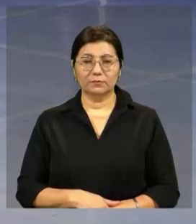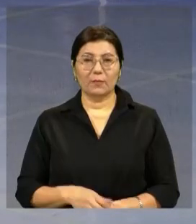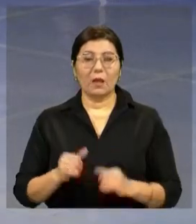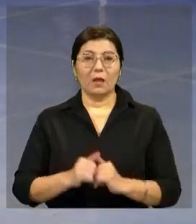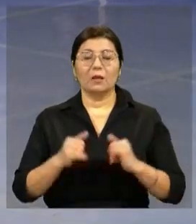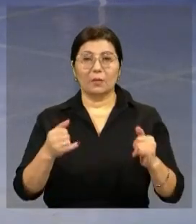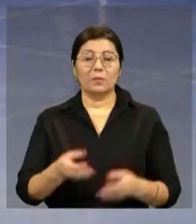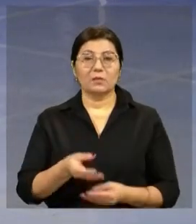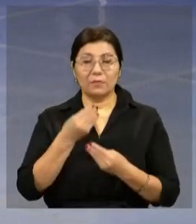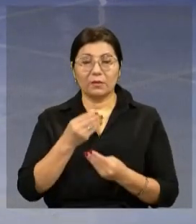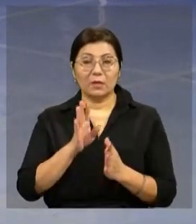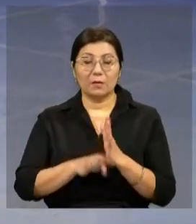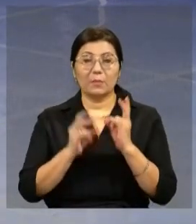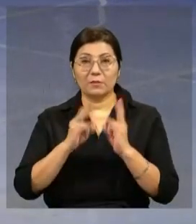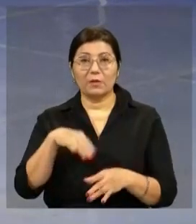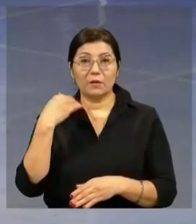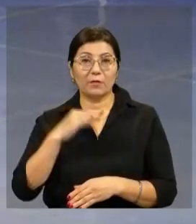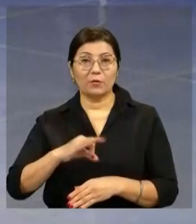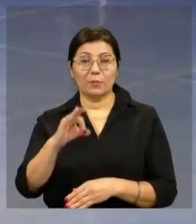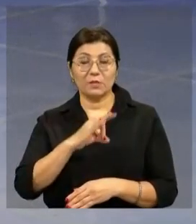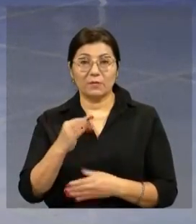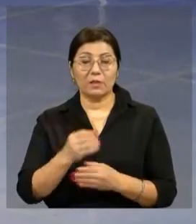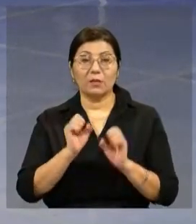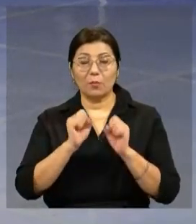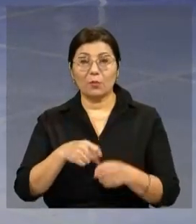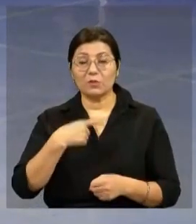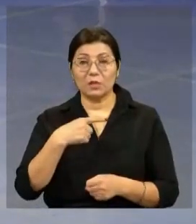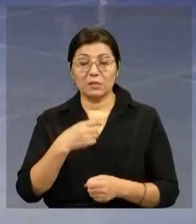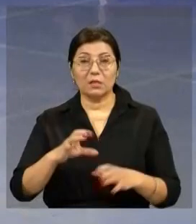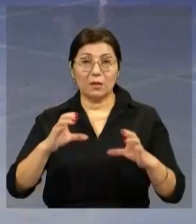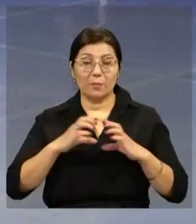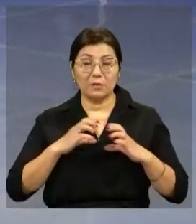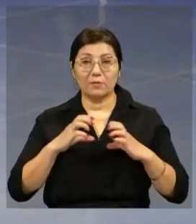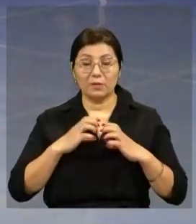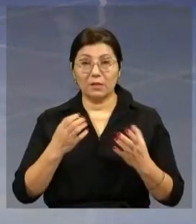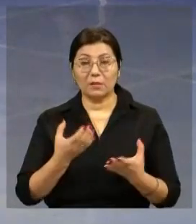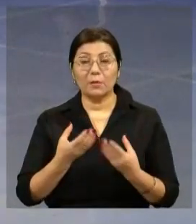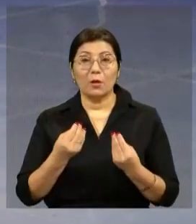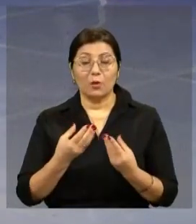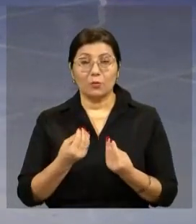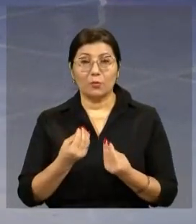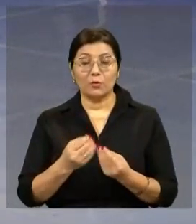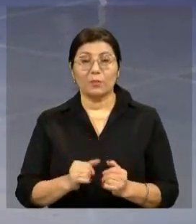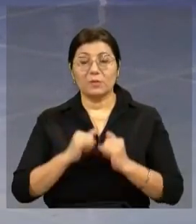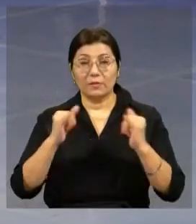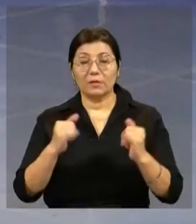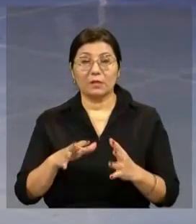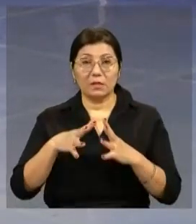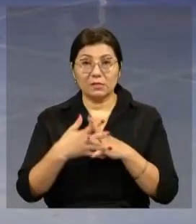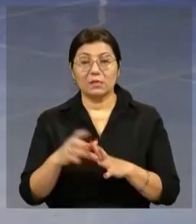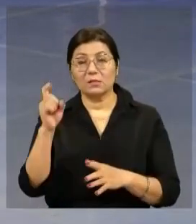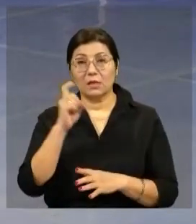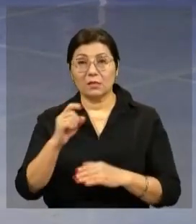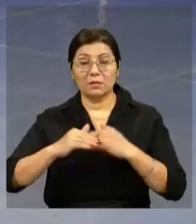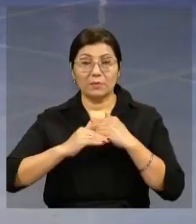Развитие продовольственной безопасности. Актюбинскую область по праву можно считать не только богатейшим промышленным регионом, но и перспективным сельскохозяйственным